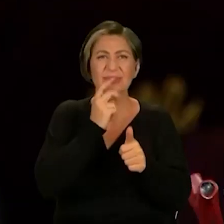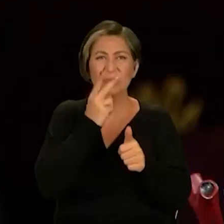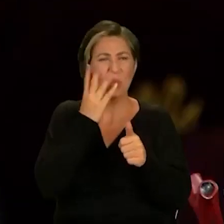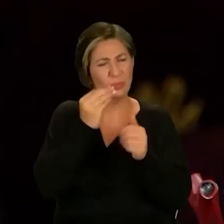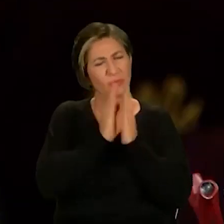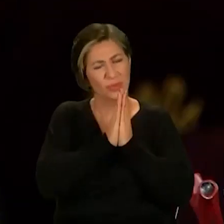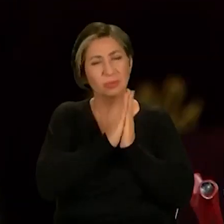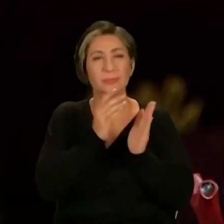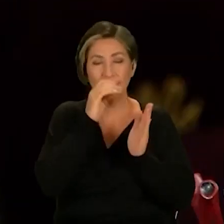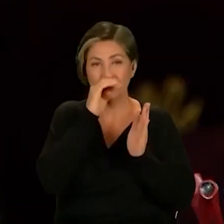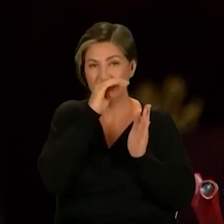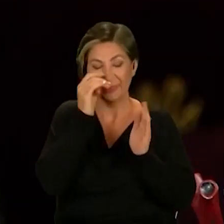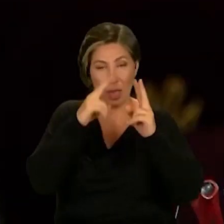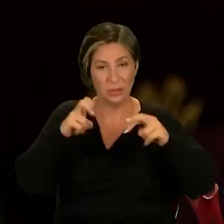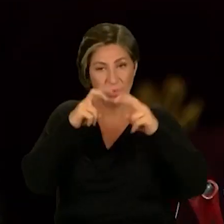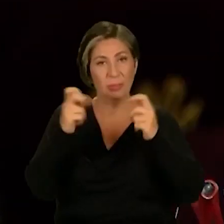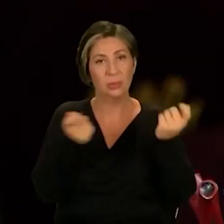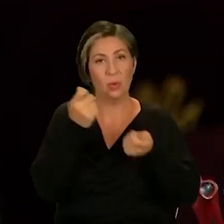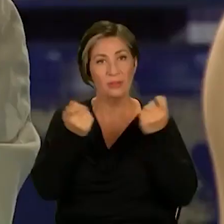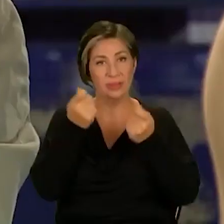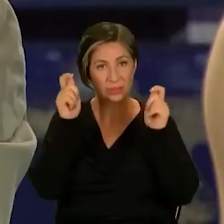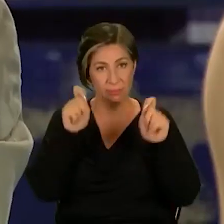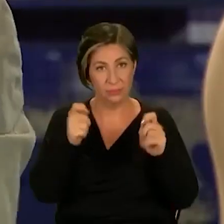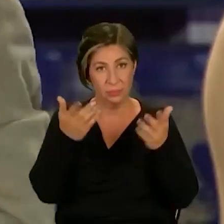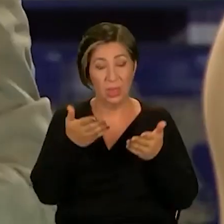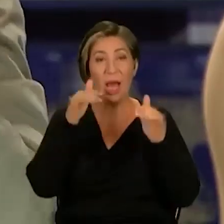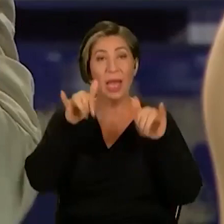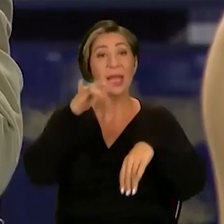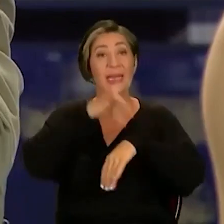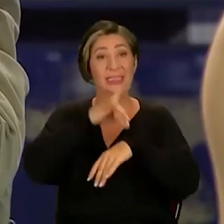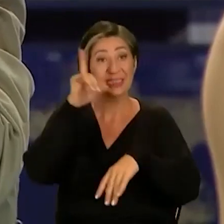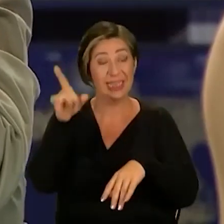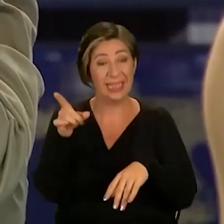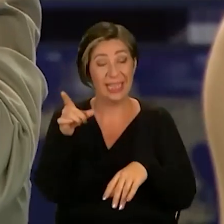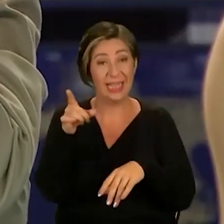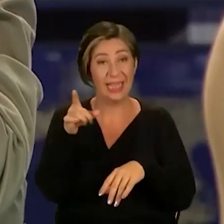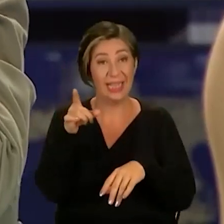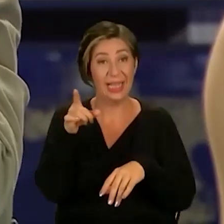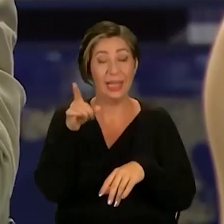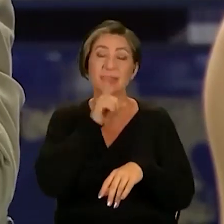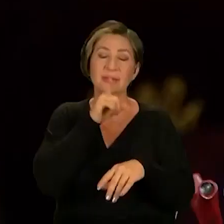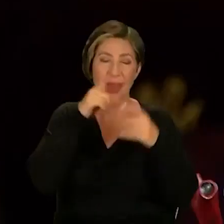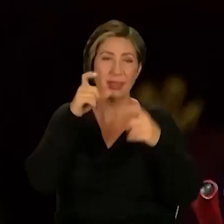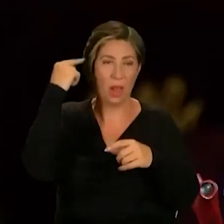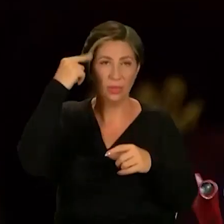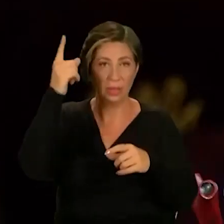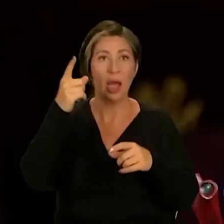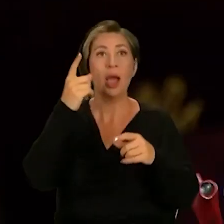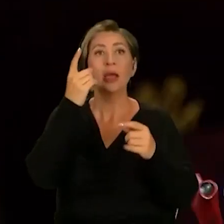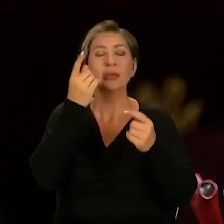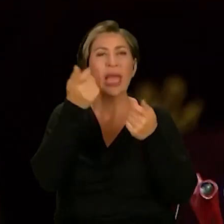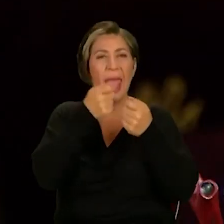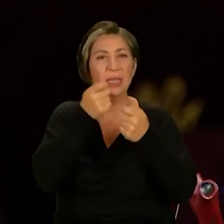edersem düzeltiniz, enstitüsünde araştırma görevlisi olarak çalışıyorsunuz. Aynı hastanede koroner cerrahisi eğitimi